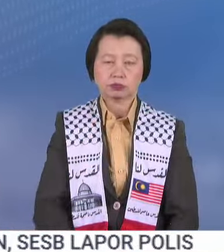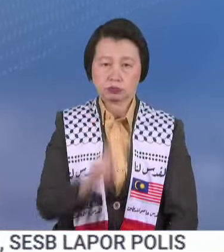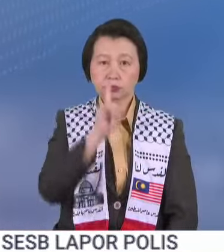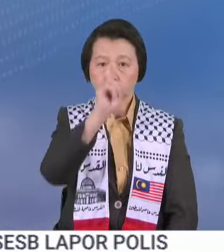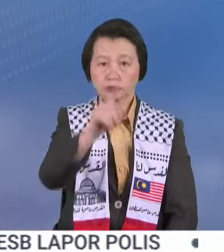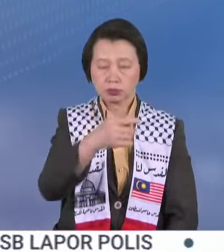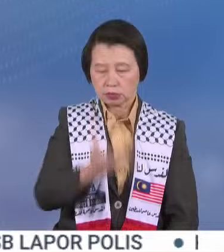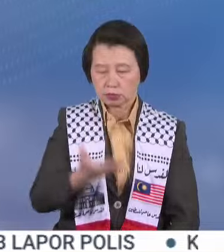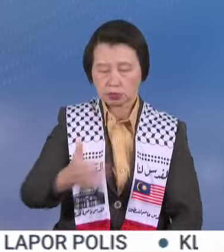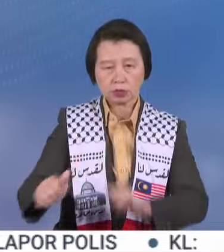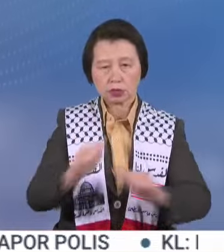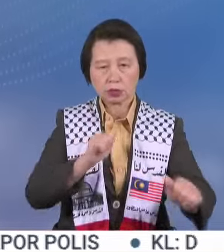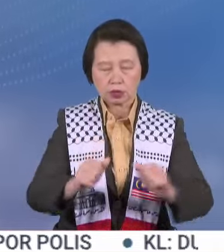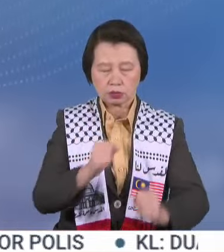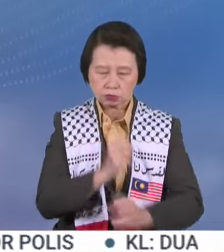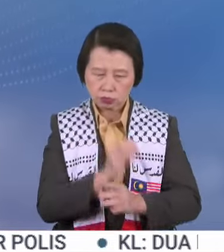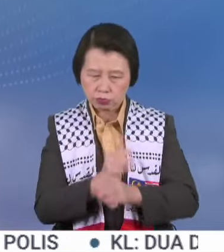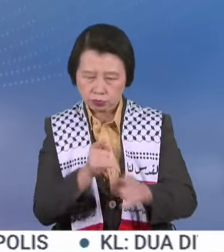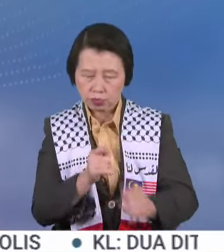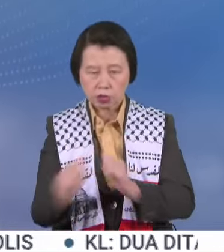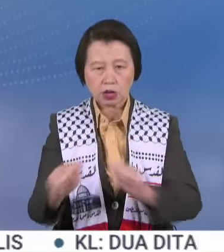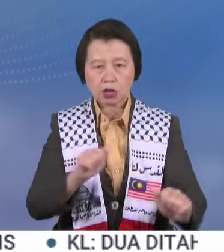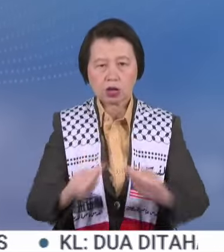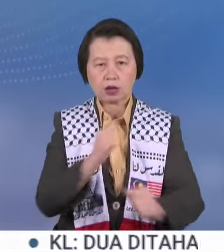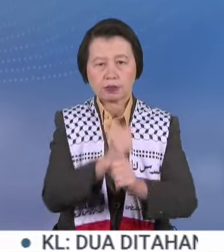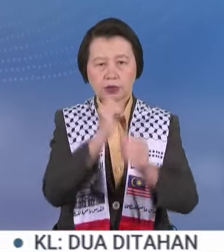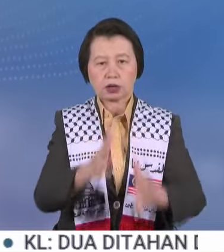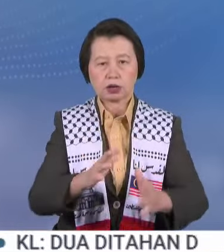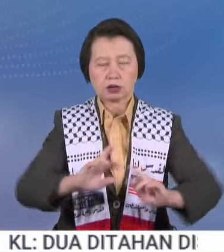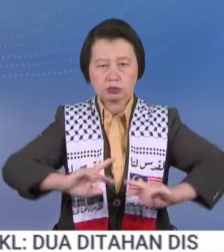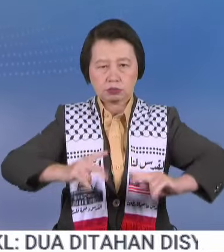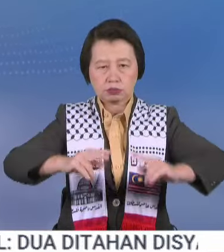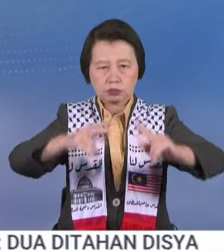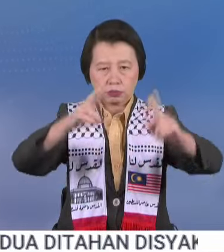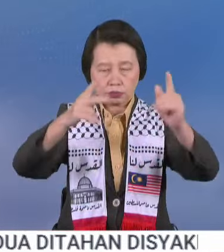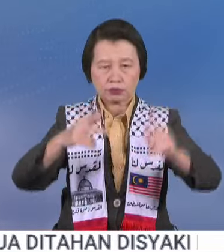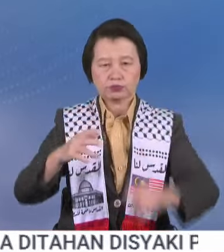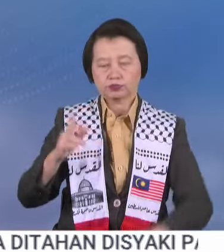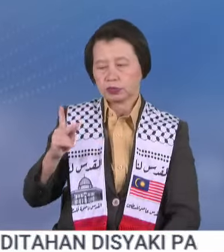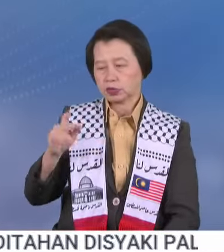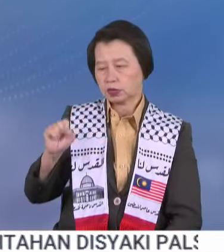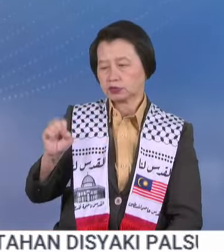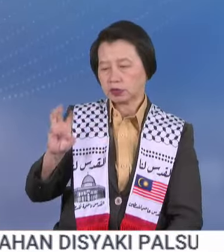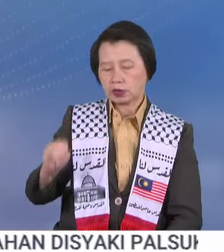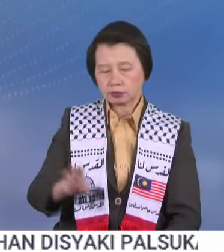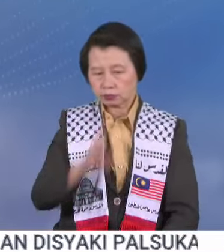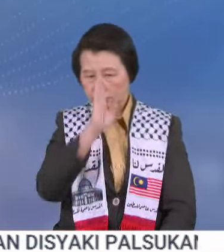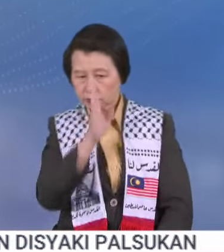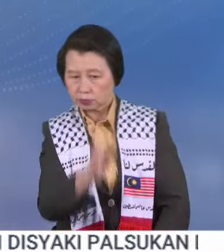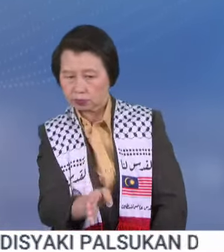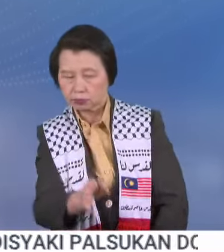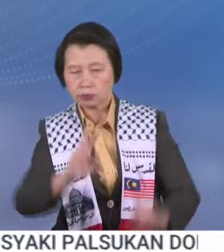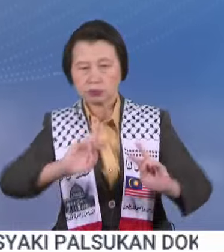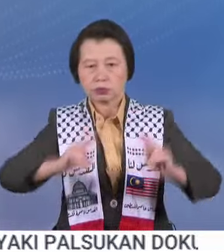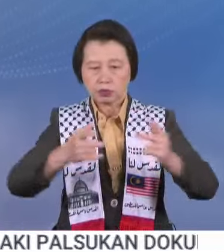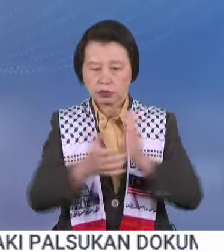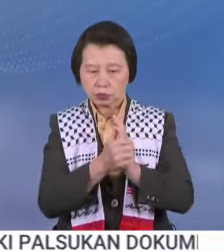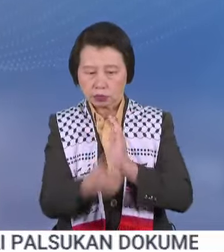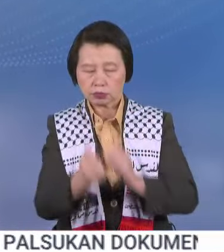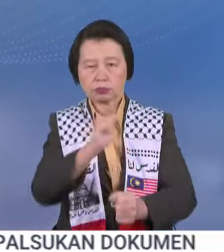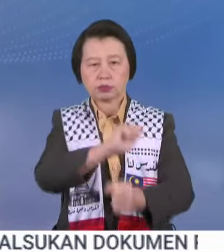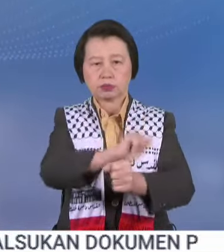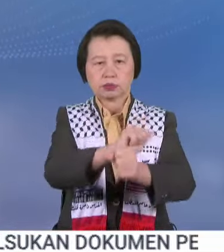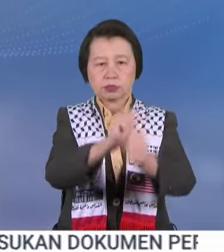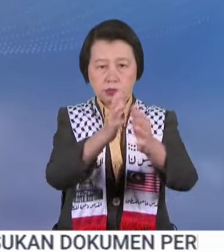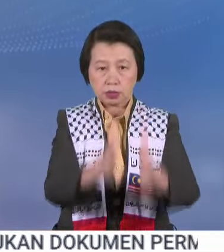Pastikan produktiviti pekerja dapat ditingkatkan. Kementerian Sumber Manusia KSM akan lebih fokus dalam meningkatkan kemahiran